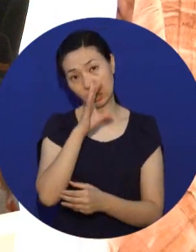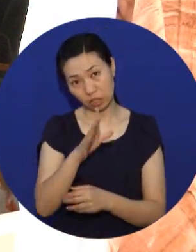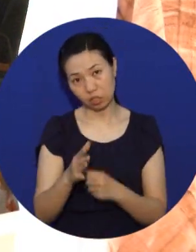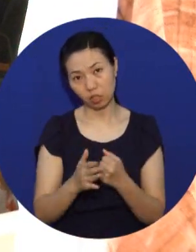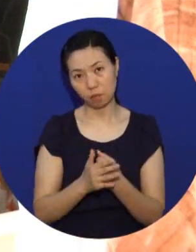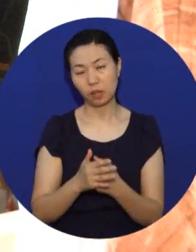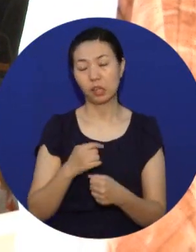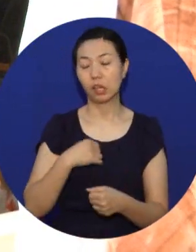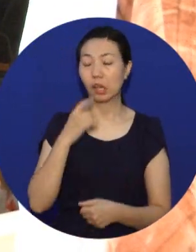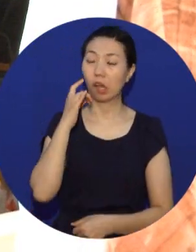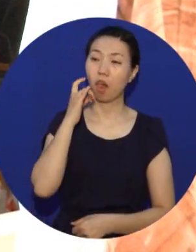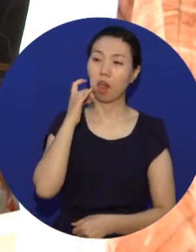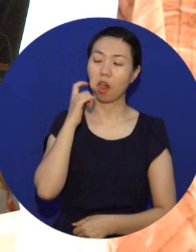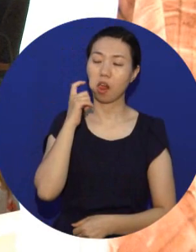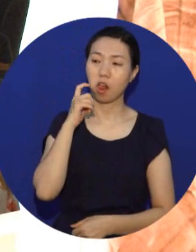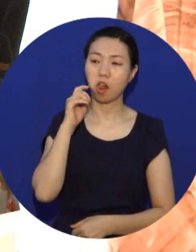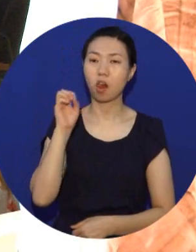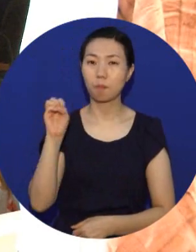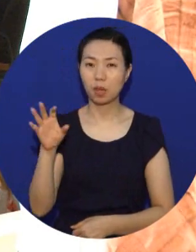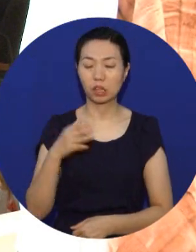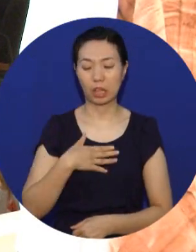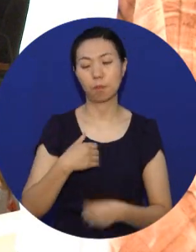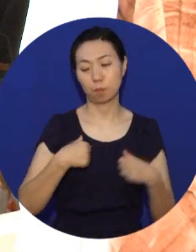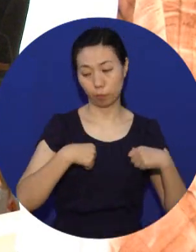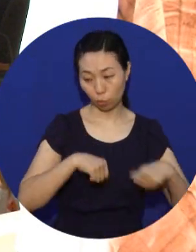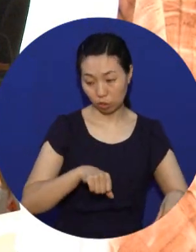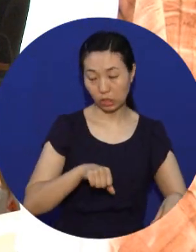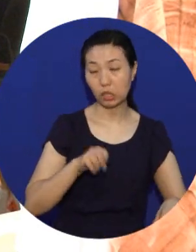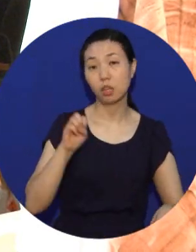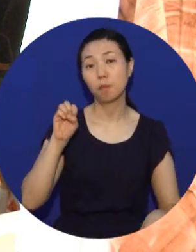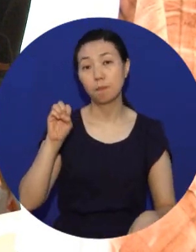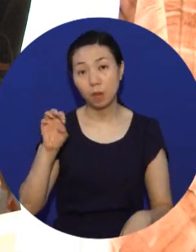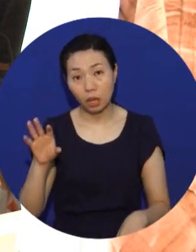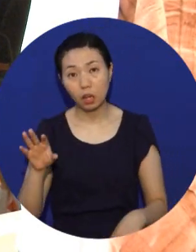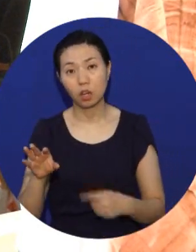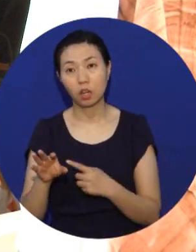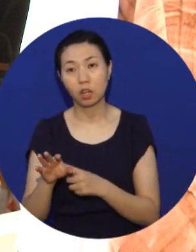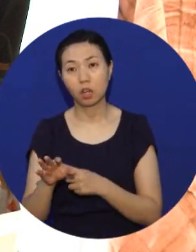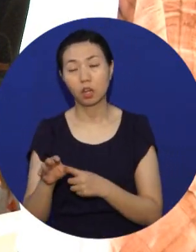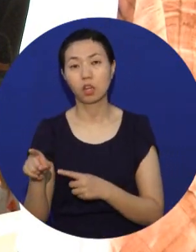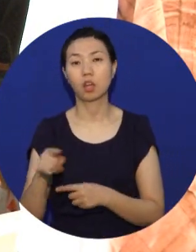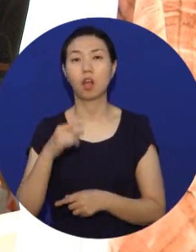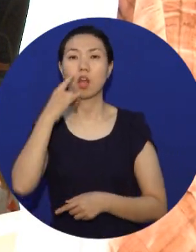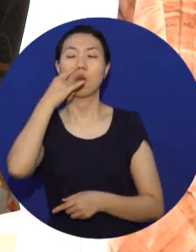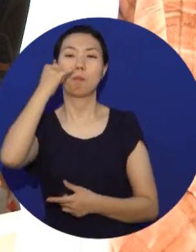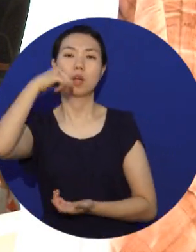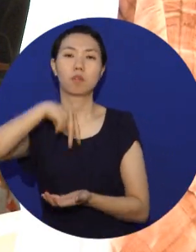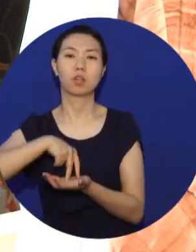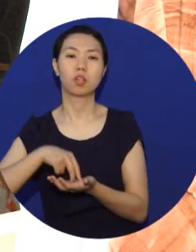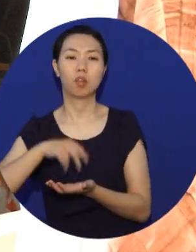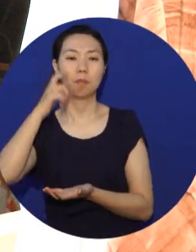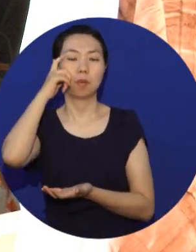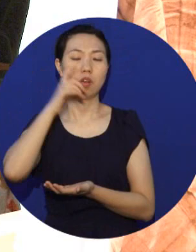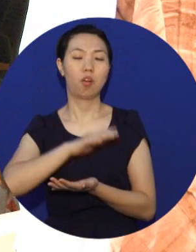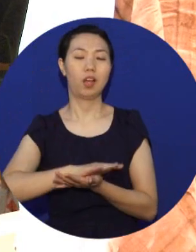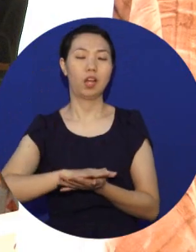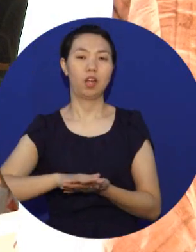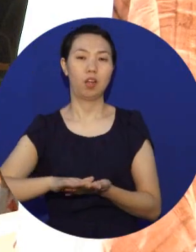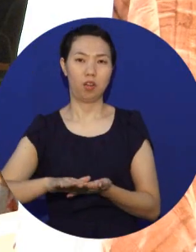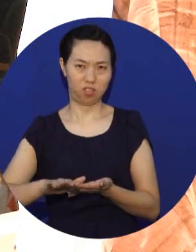약간 거짓말식으로 제가 그만뒀다는 식으로 말씀을 드렸어요. 그러니까 엄마가 그제서야 약간 평화를 찾으시고